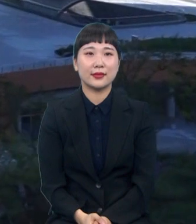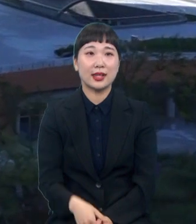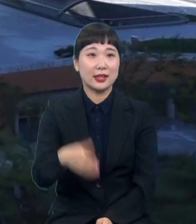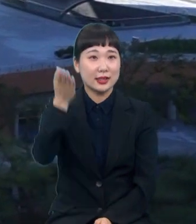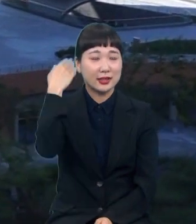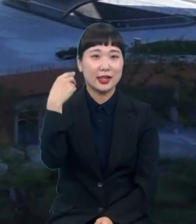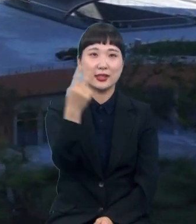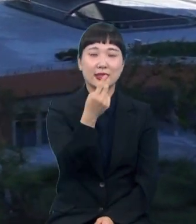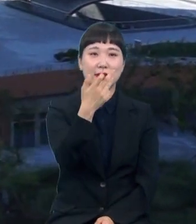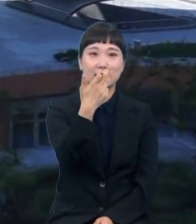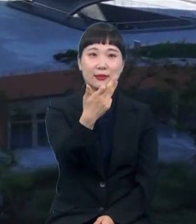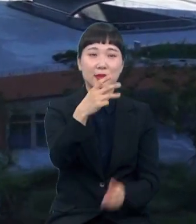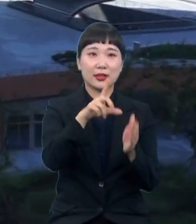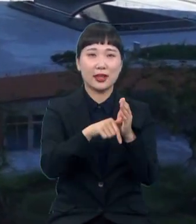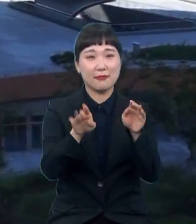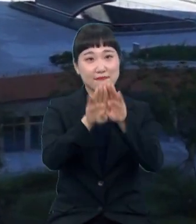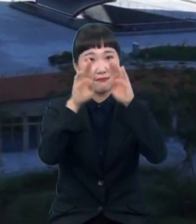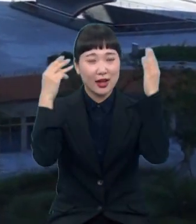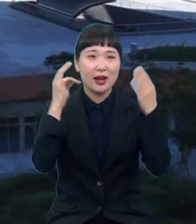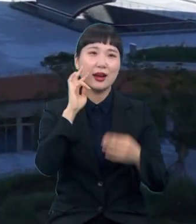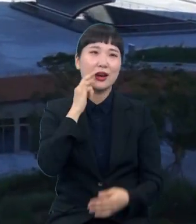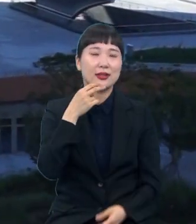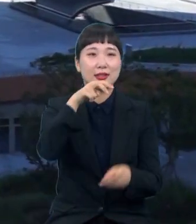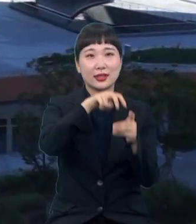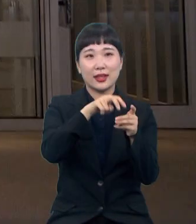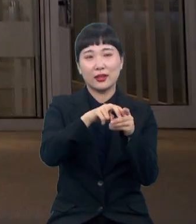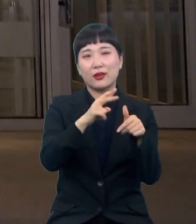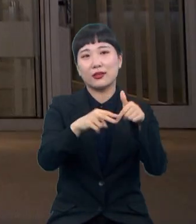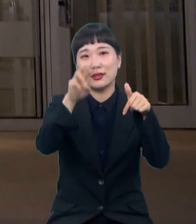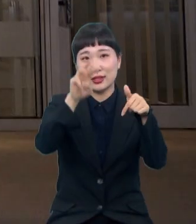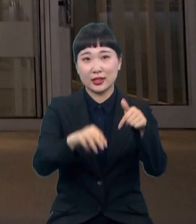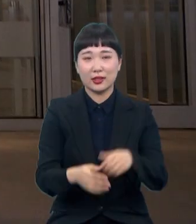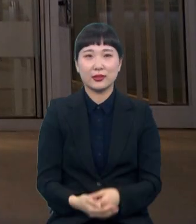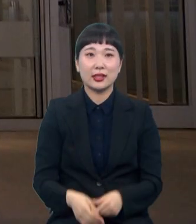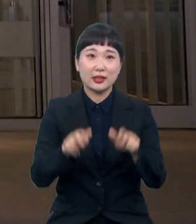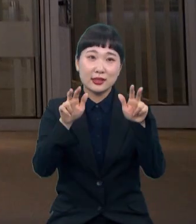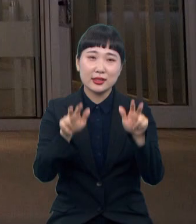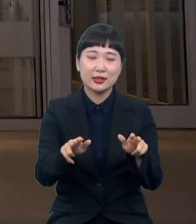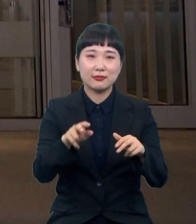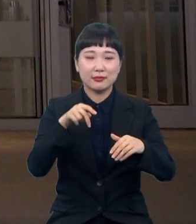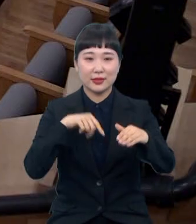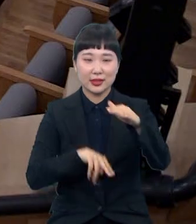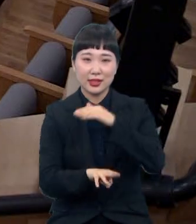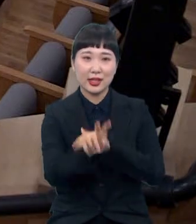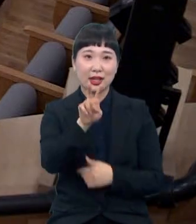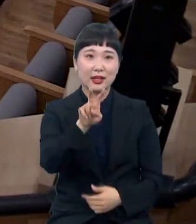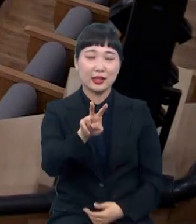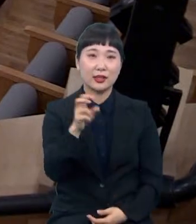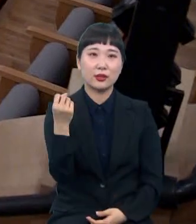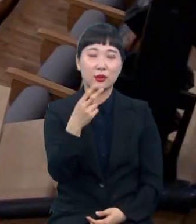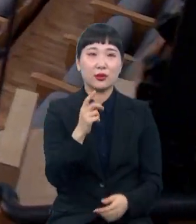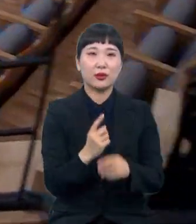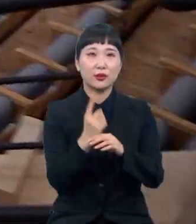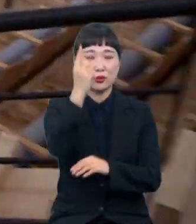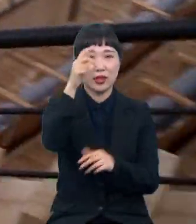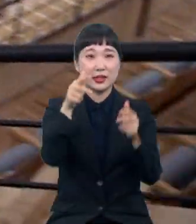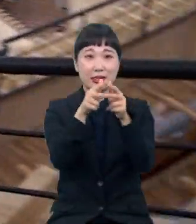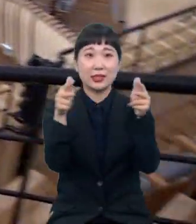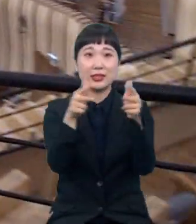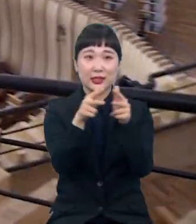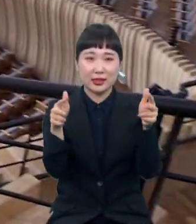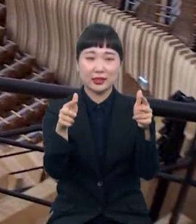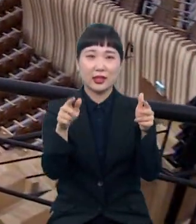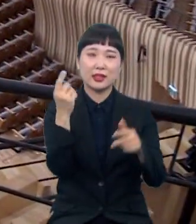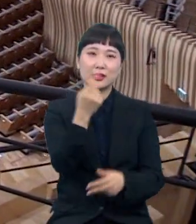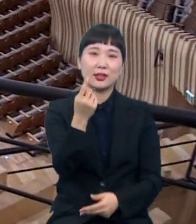지난 2018년에 개관한 아트센터 인천입니다. 현재는 지하 2층, 지상 7층 규모로 1,700석을